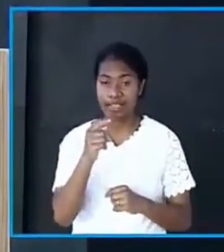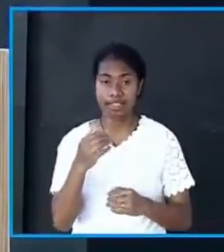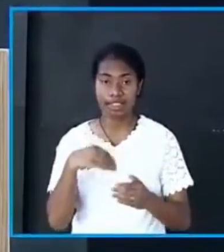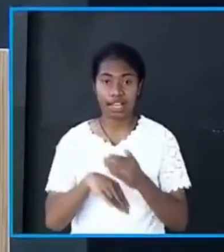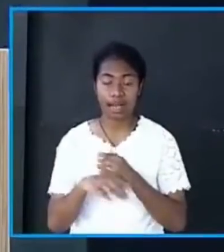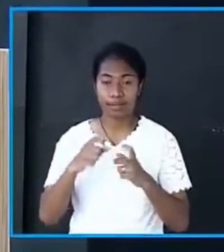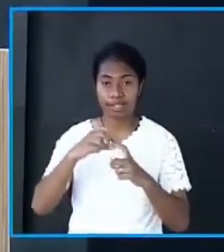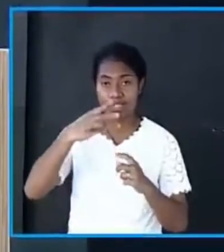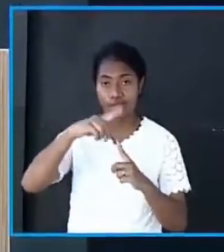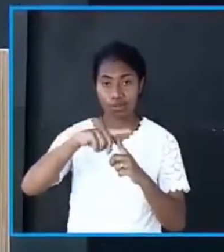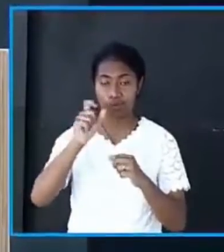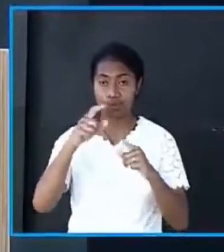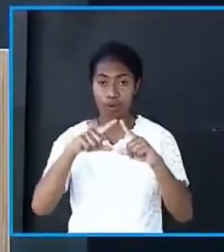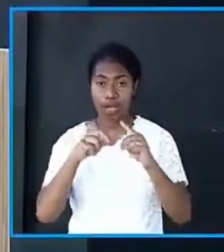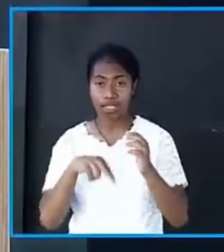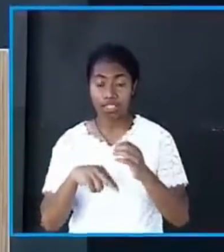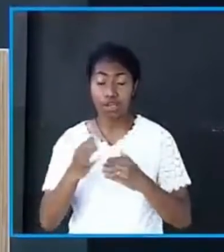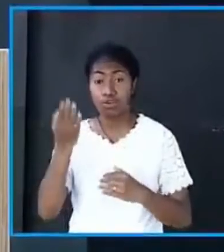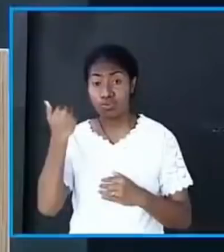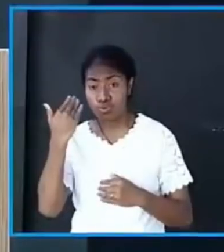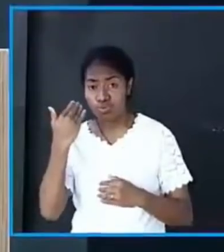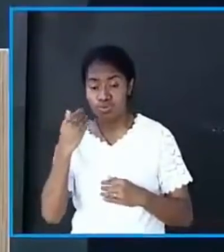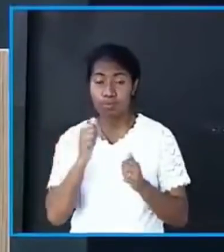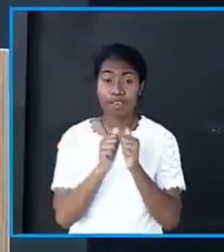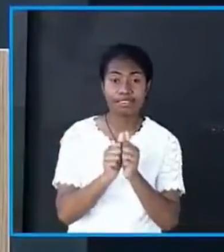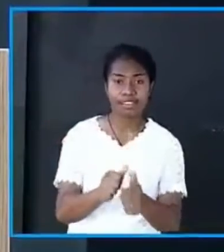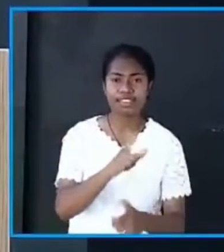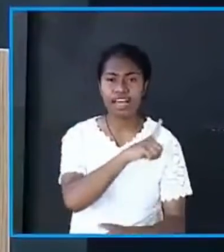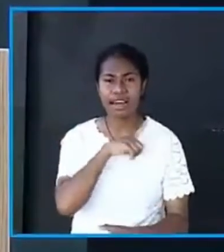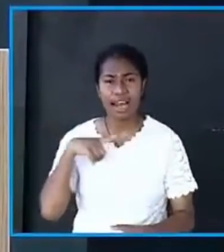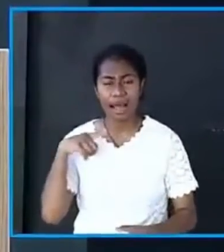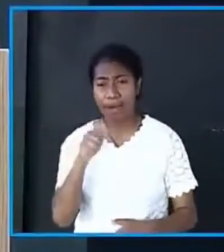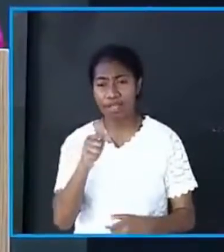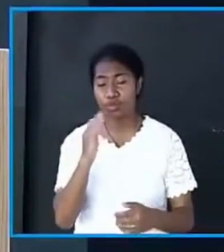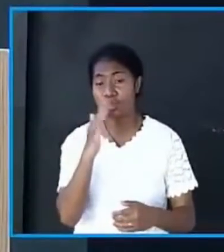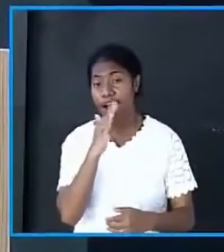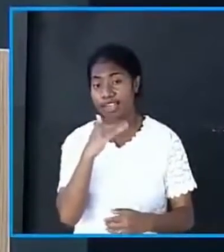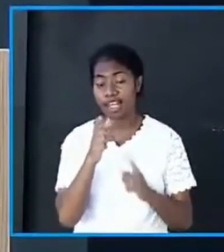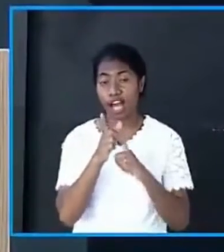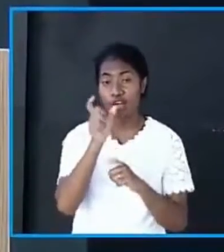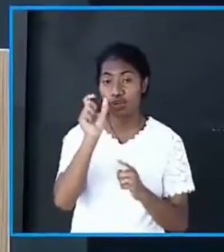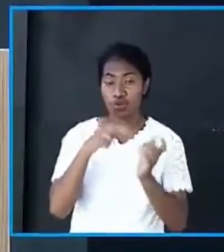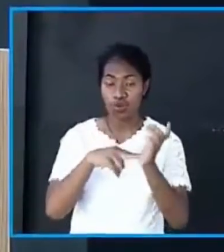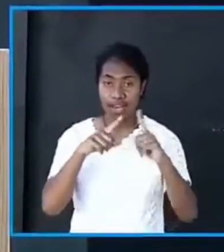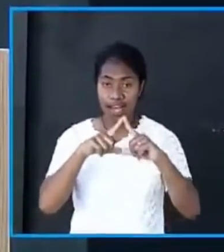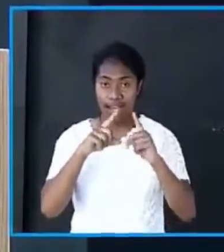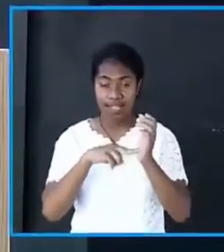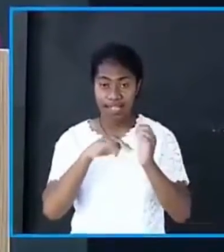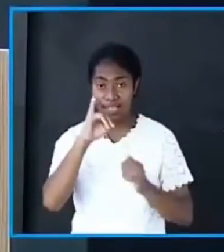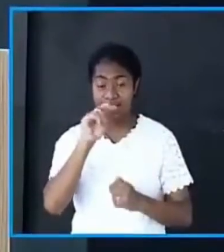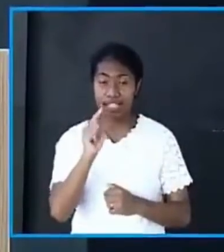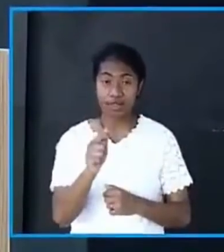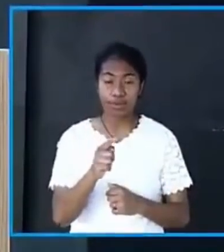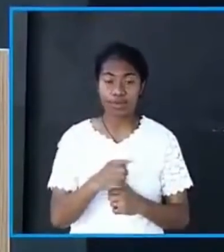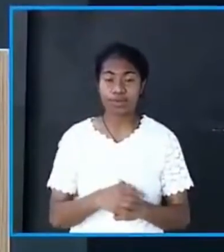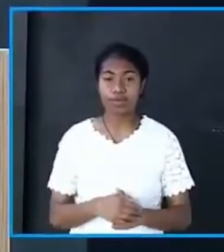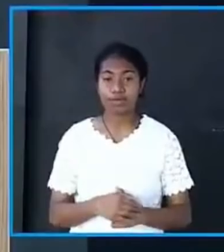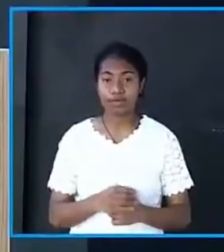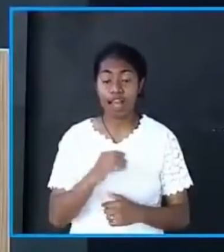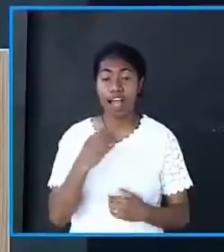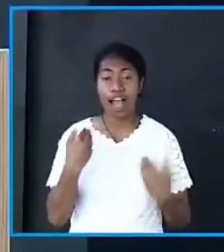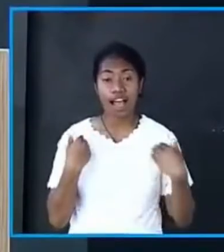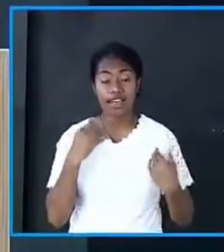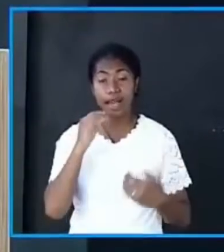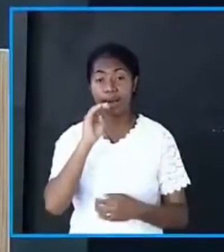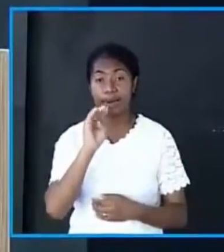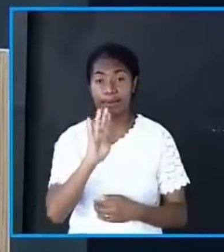ketika Perjanjian Lama ditranslate ke Sai Yunani di Alexandria Mesir itu entah